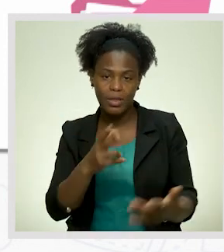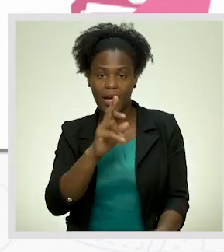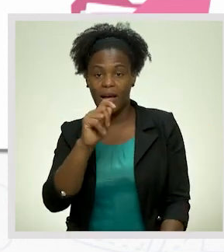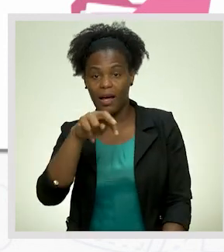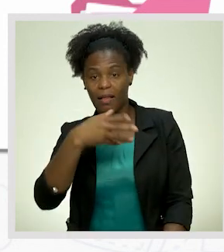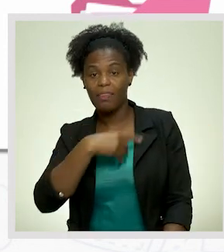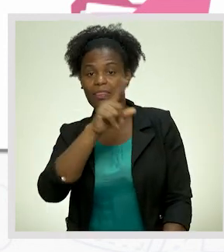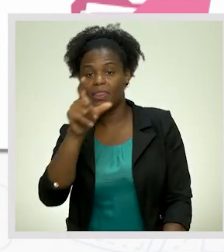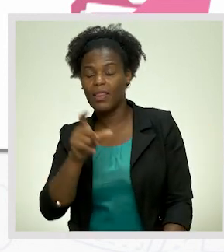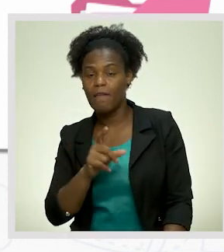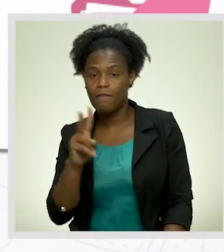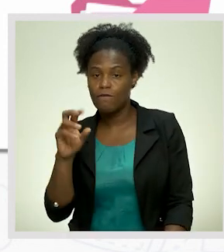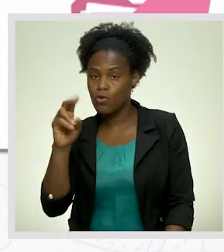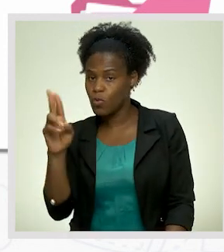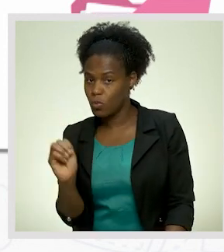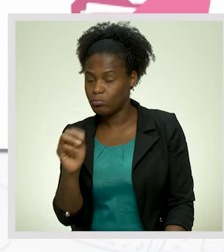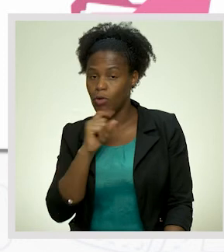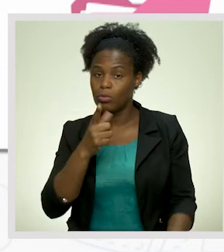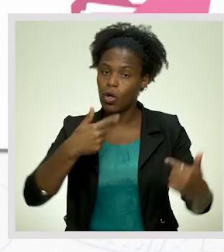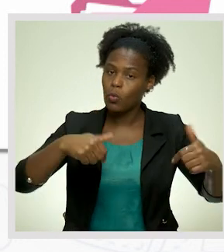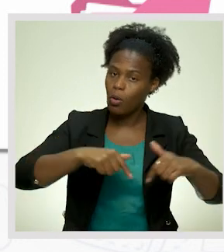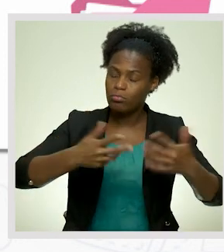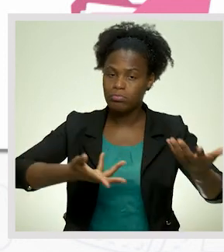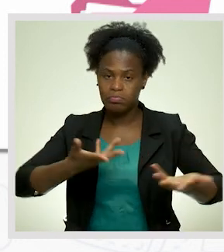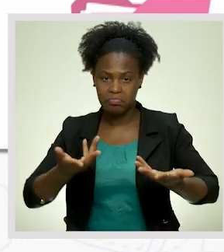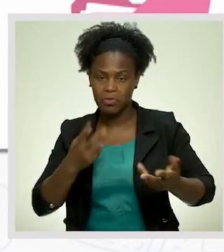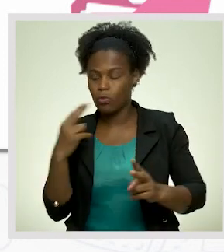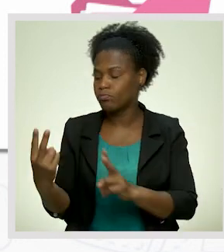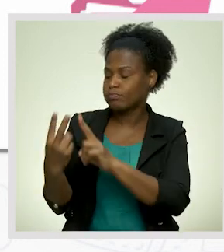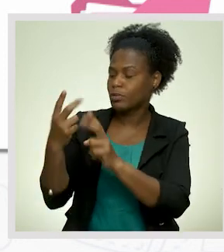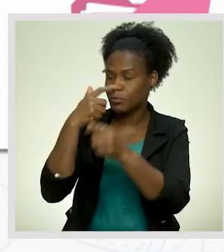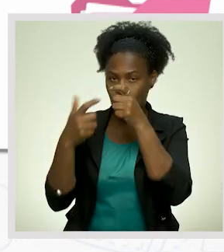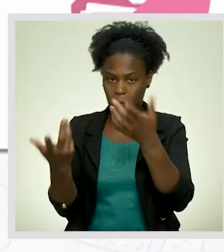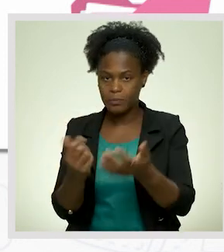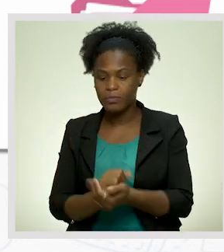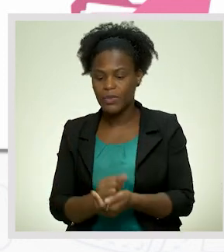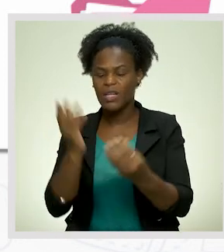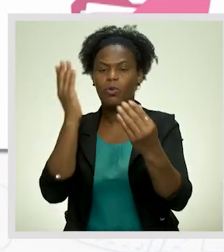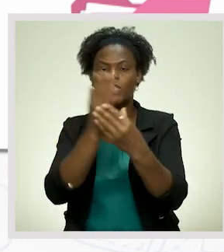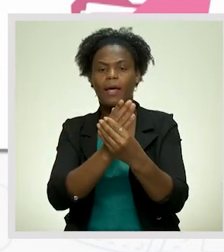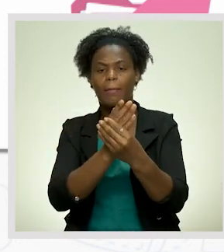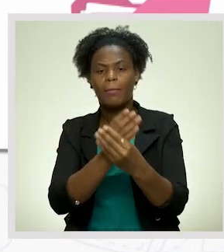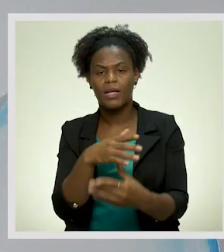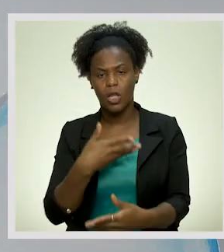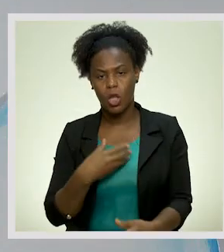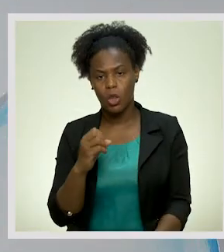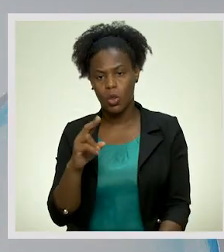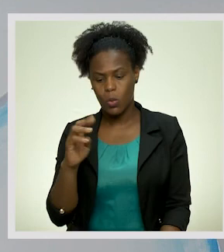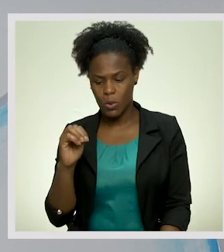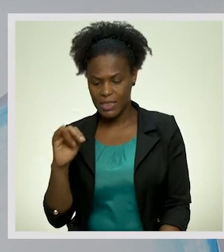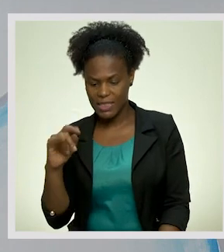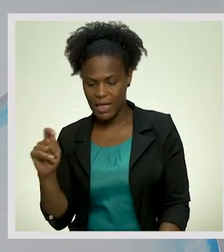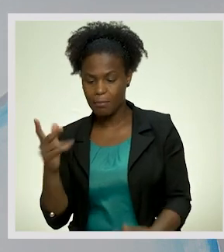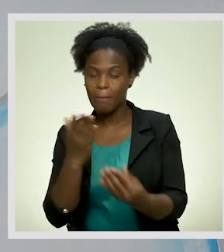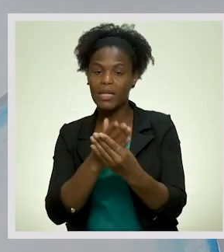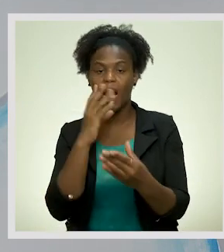Encontro, ok? Pode ser uma reunião. Dossier. Un dossier des élèves.